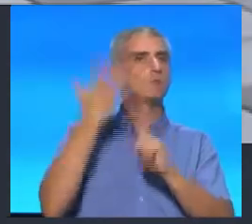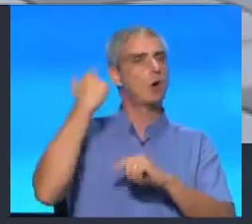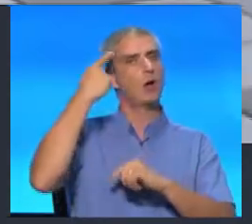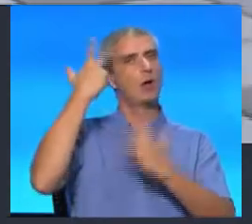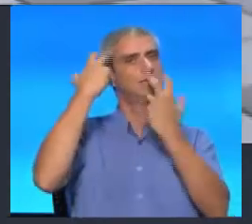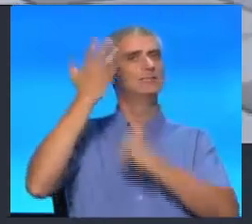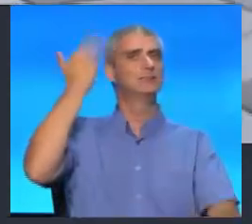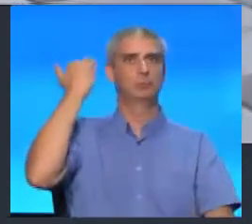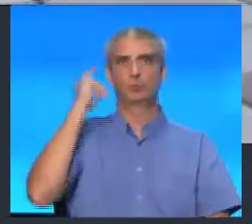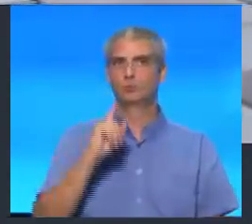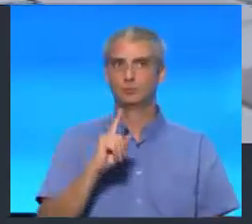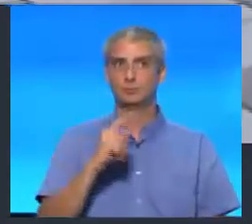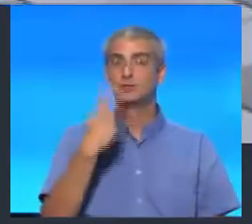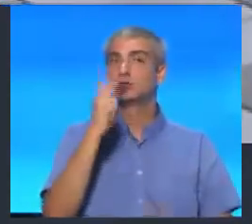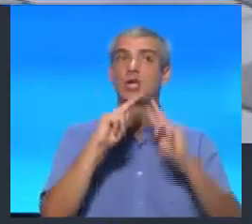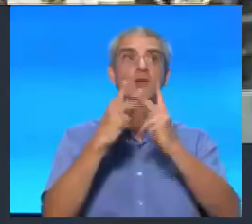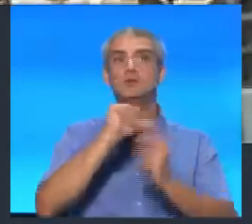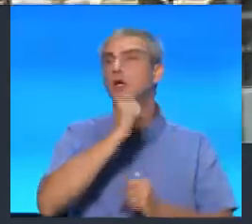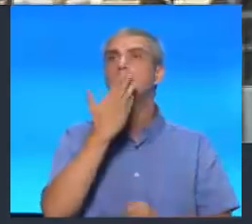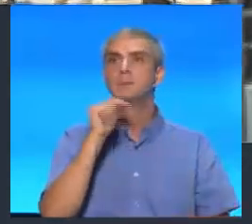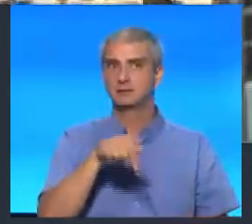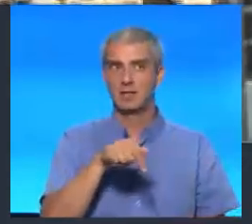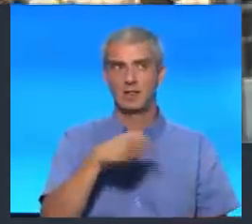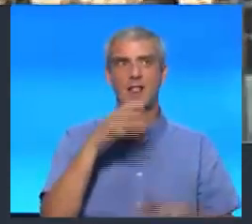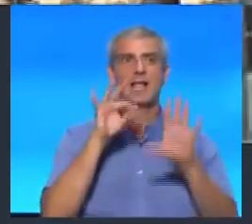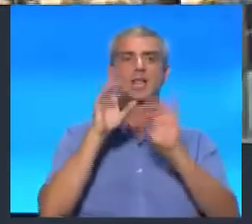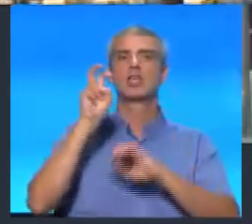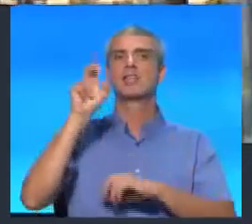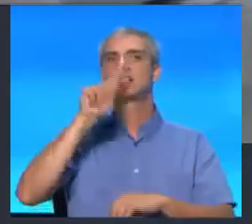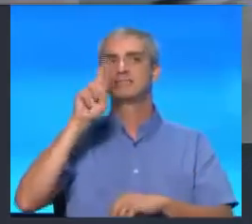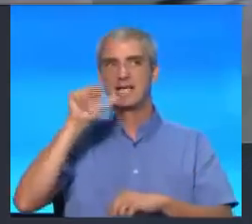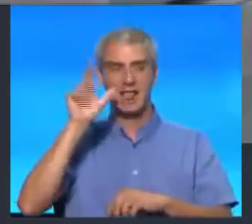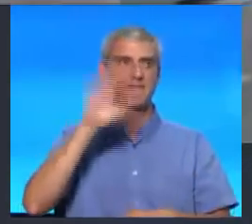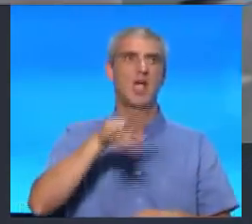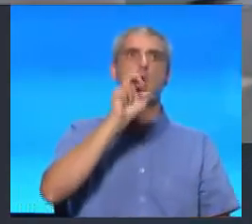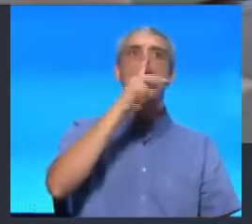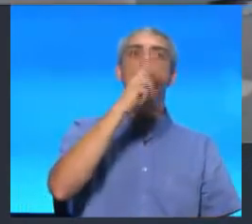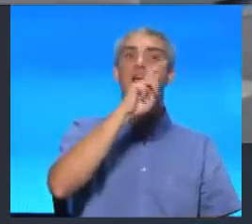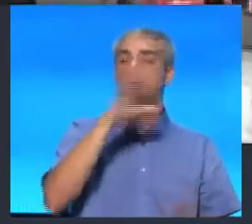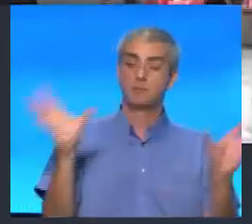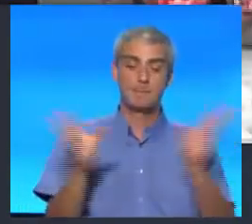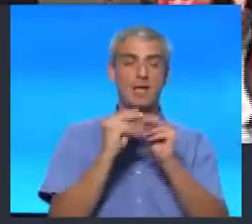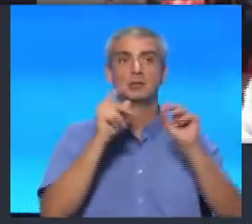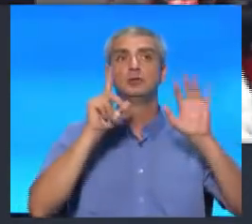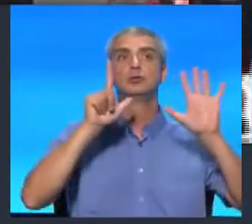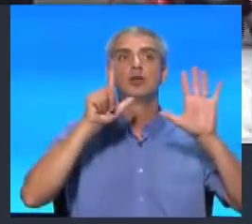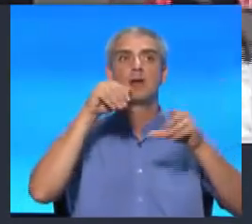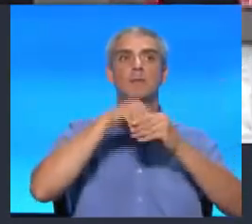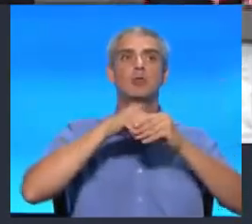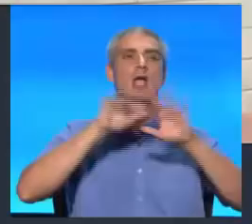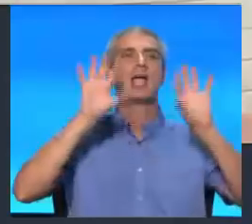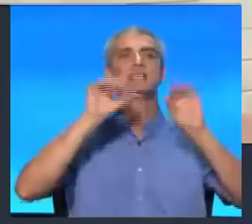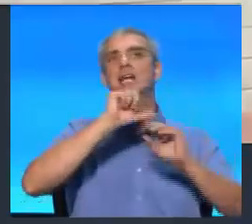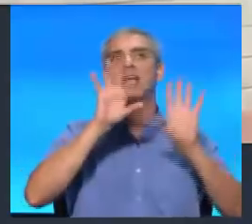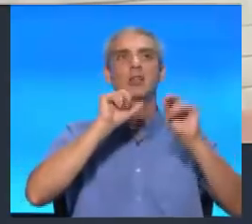שלהם. שתי הקבוצות המובילות בישראל הן קניוני עזריאלי וקניוני עופר, שמחזיקות ביחד בשבעה מתוך 10 הקניונים